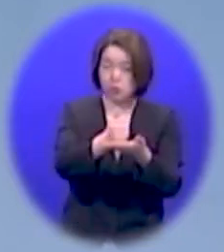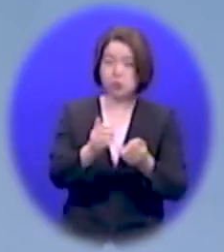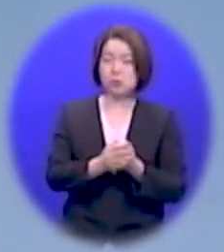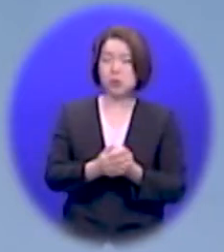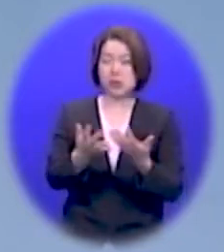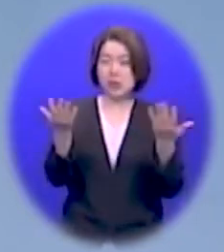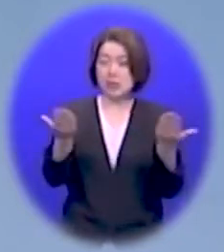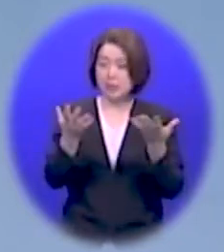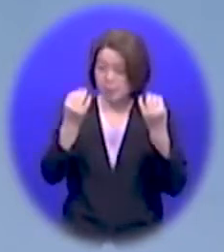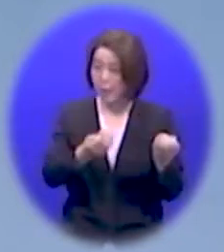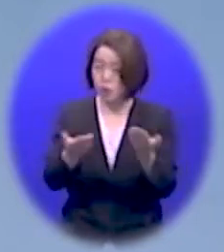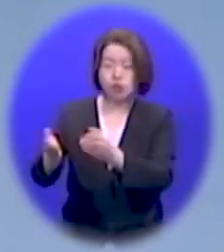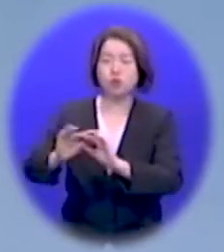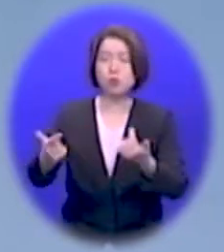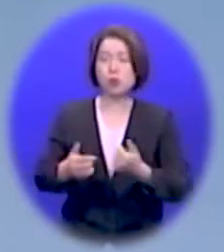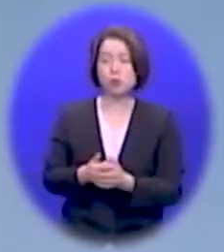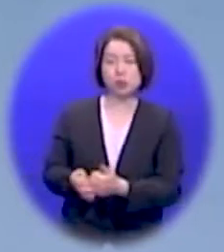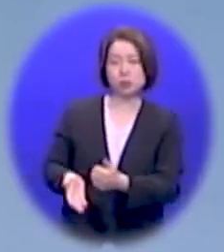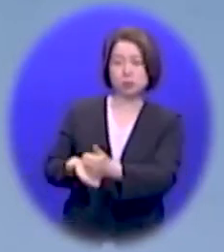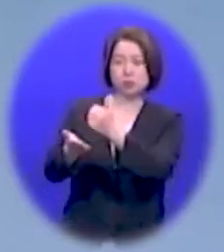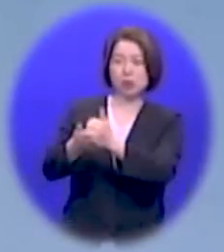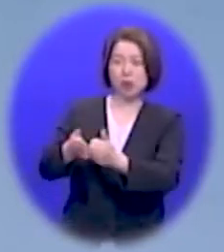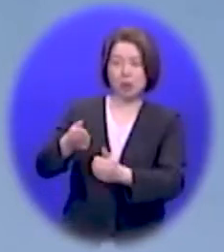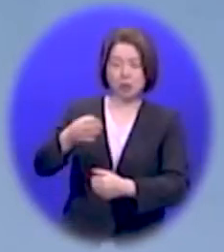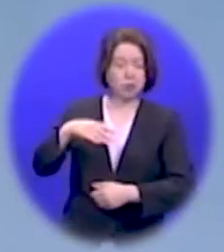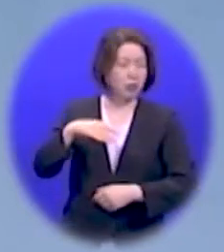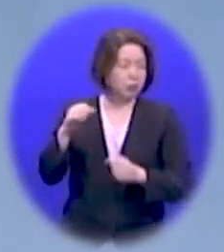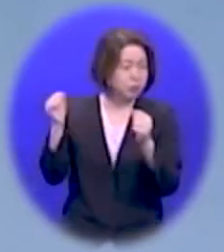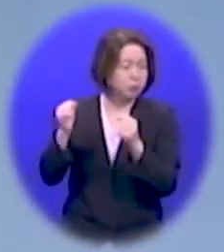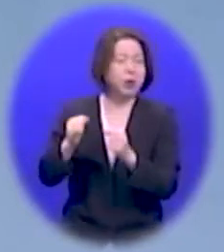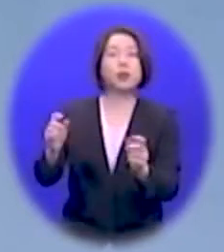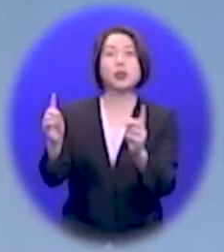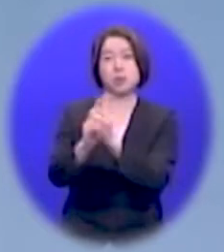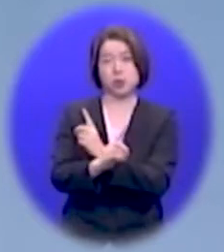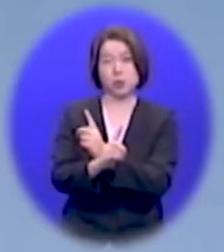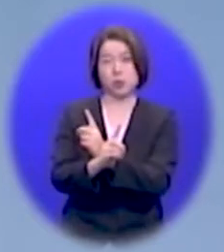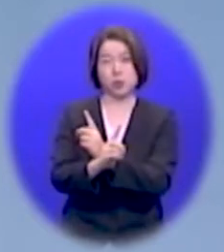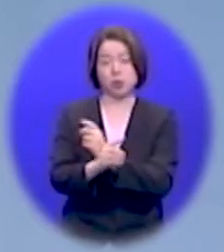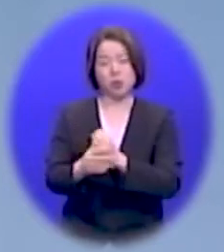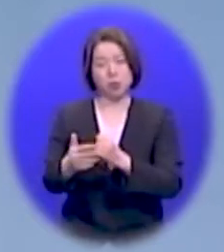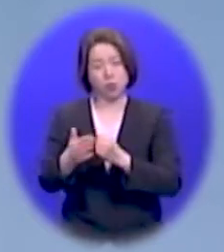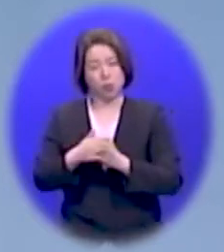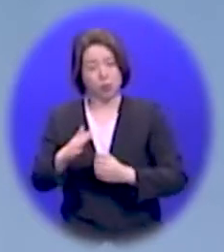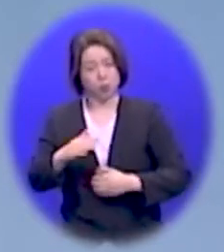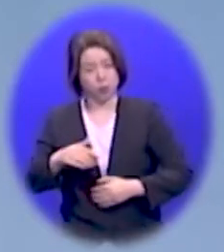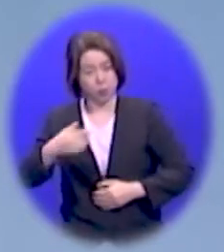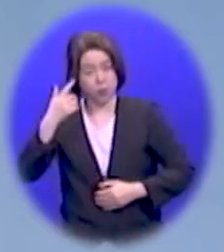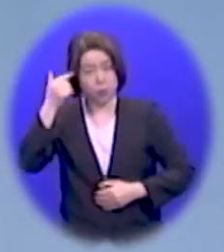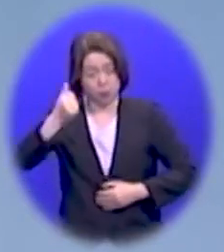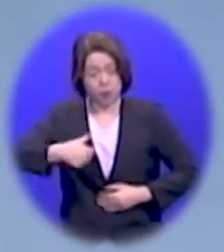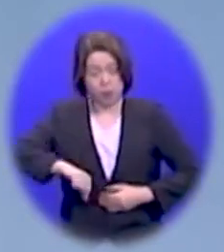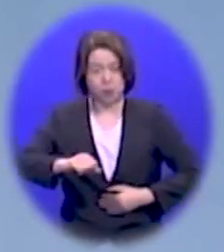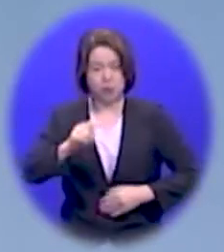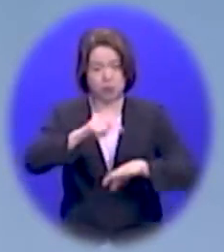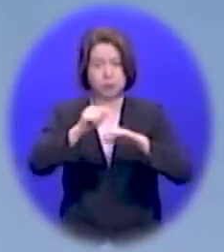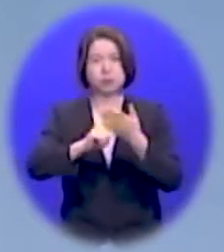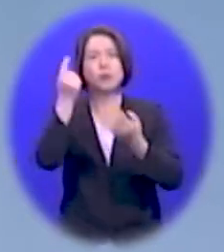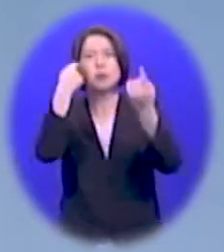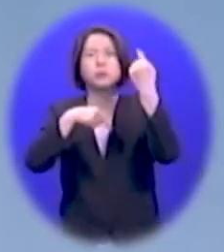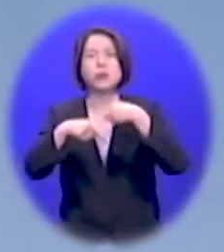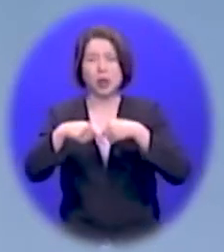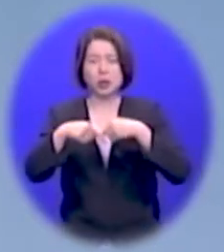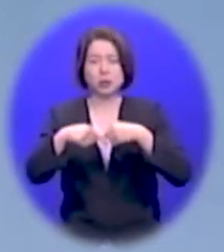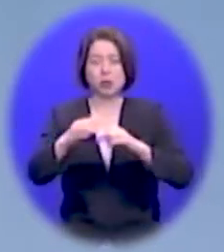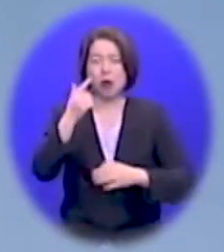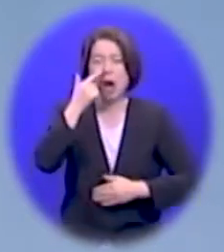않고 아주 대우가 너무 쌀쌀 맞았다는 거예요 그래서 이 친구가 굉장히 마음이 상해서 아버지에게